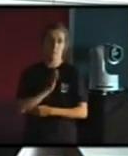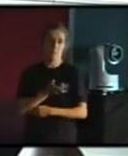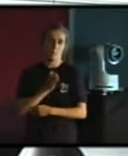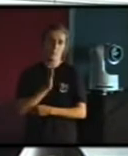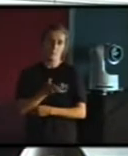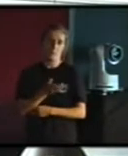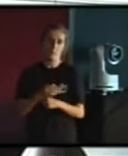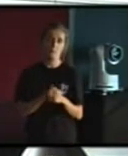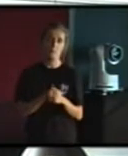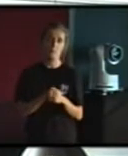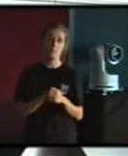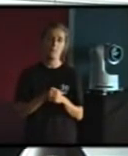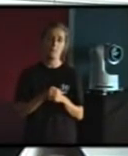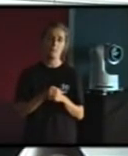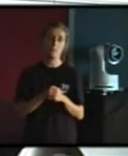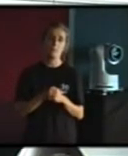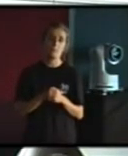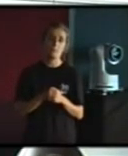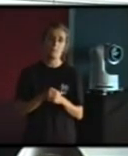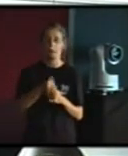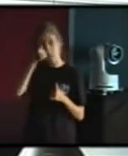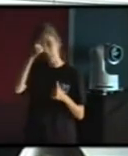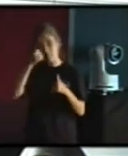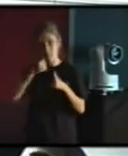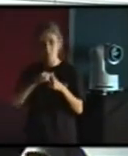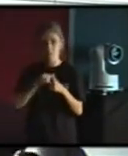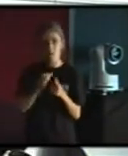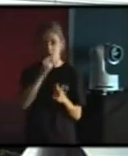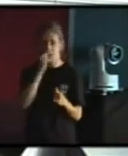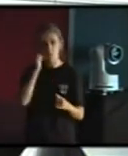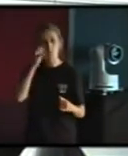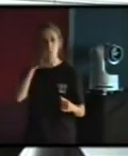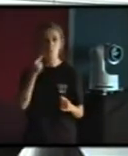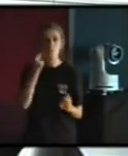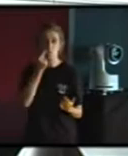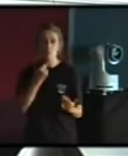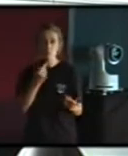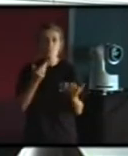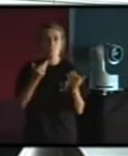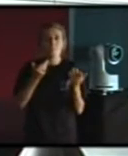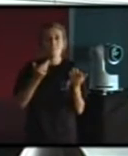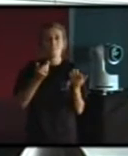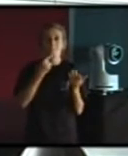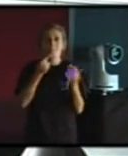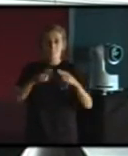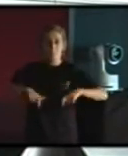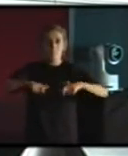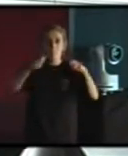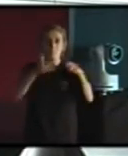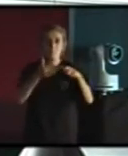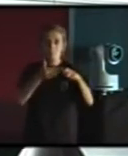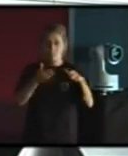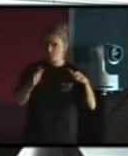de tout un patrimoine mémoriel qui est lié au sens. Comment exprimer ça dans un bâtiment? Oui, des sens,